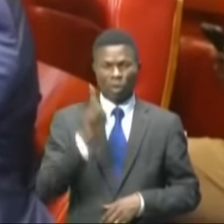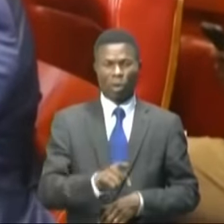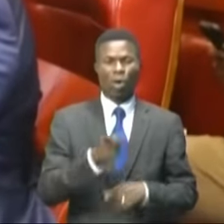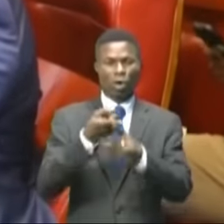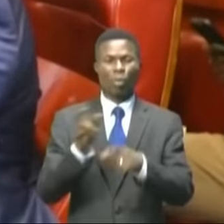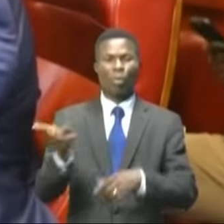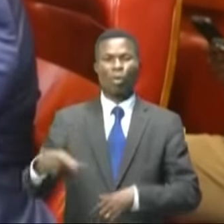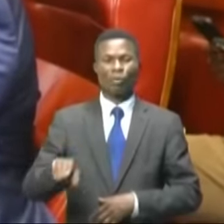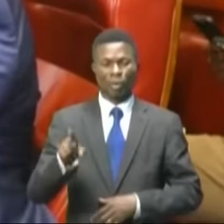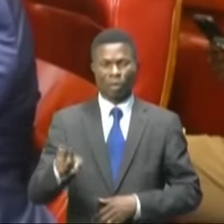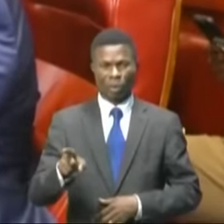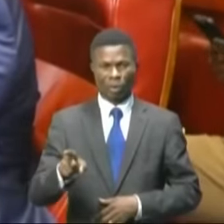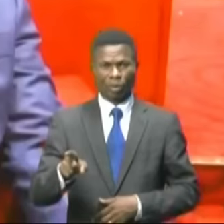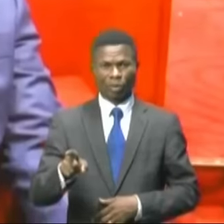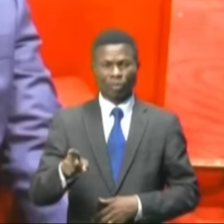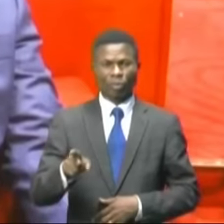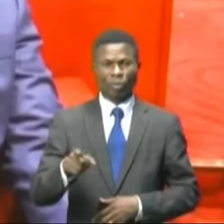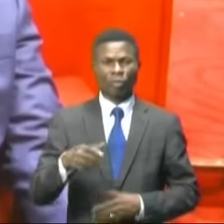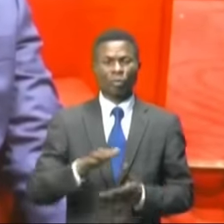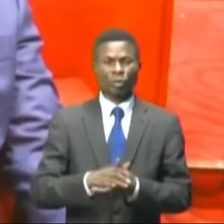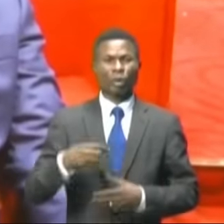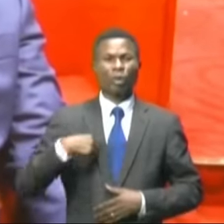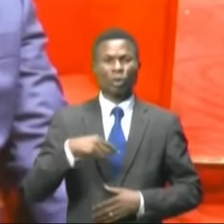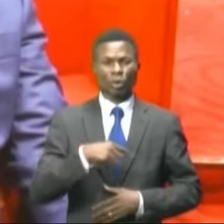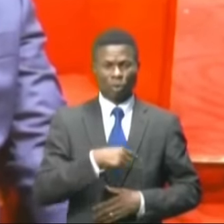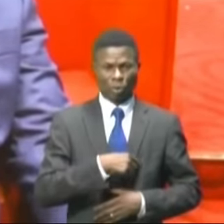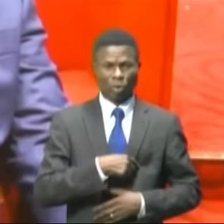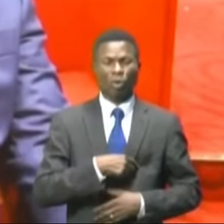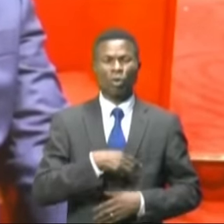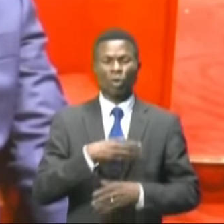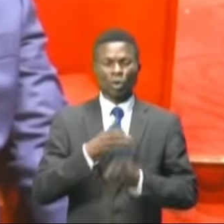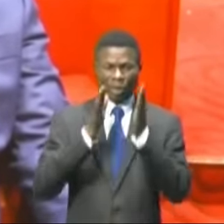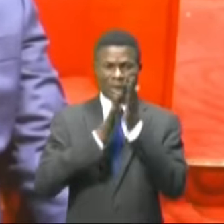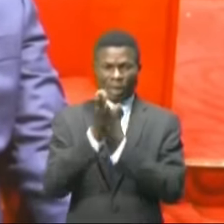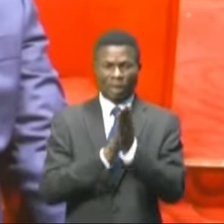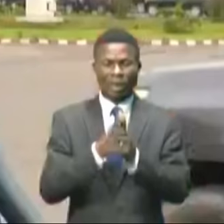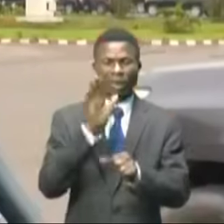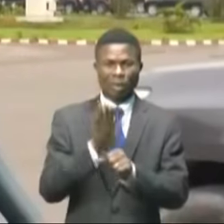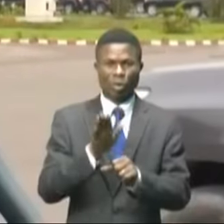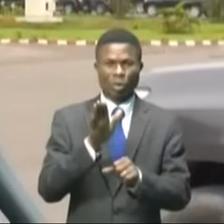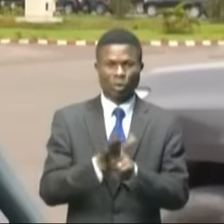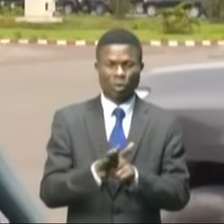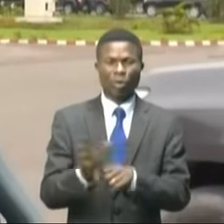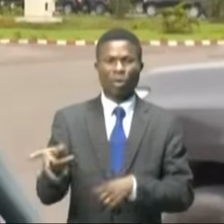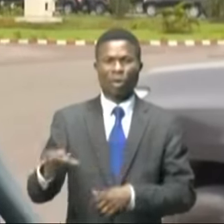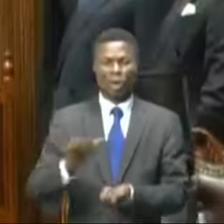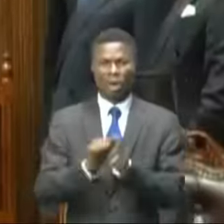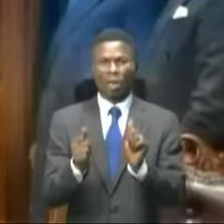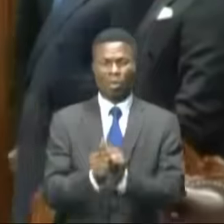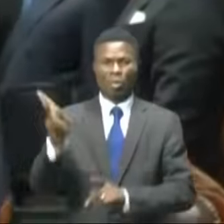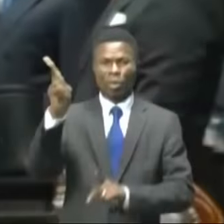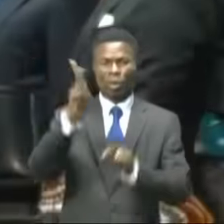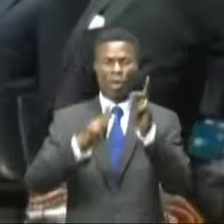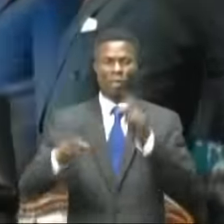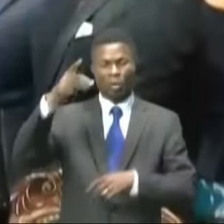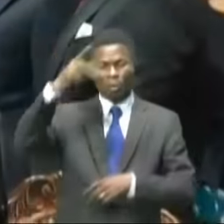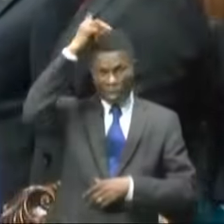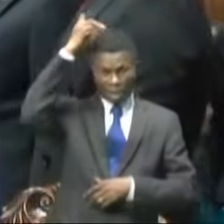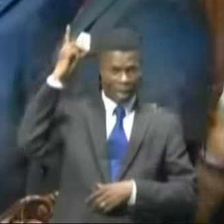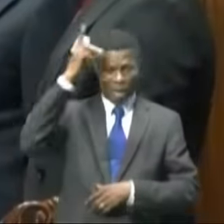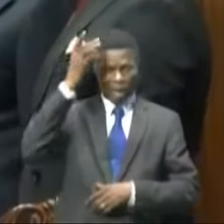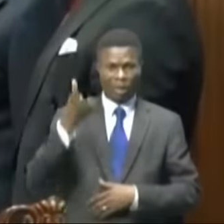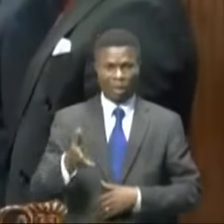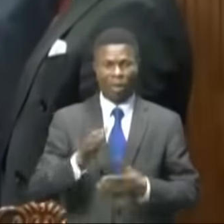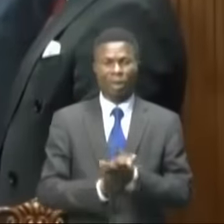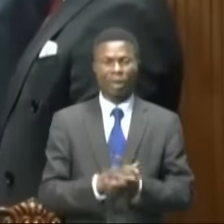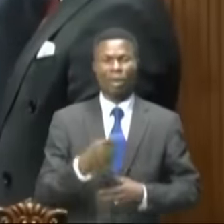province. Donc on va faire l'accent sur les problèmes du peuple kassaïen. Je ne